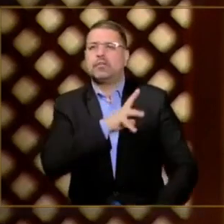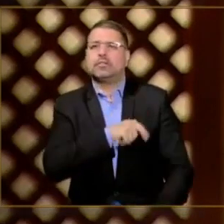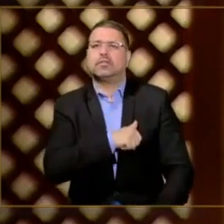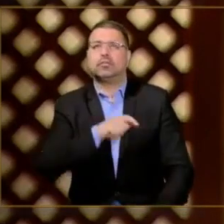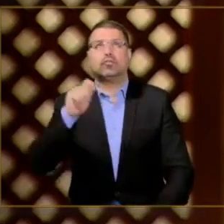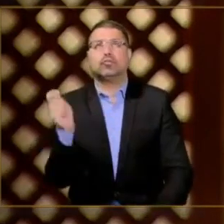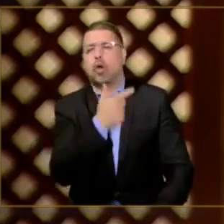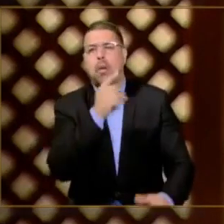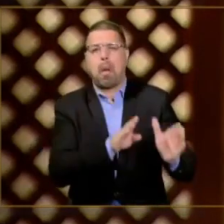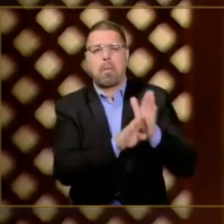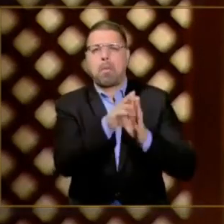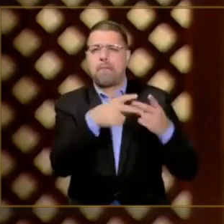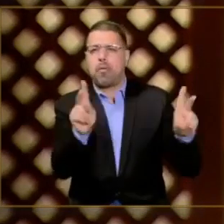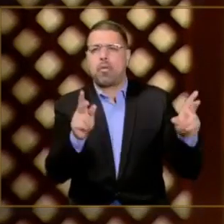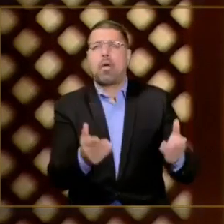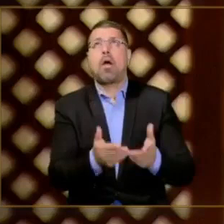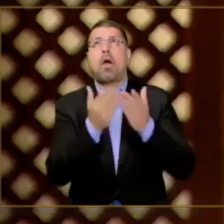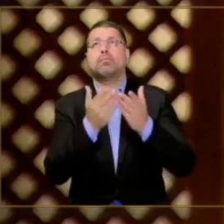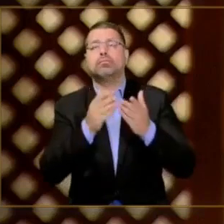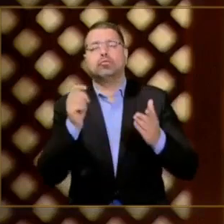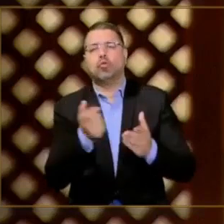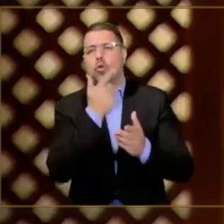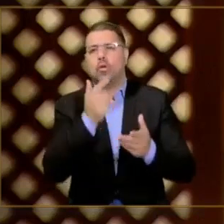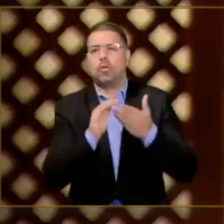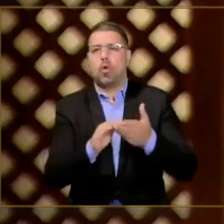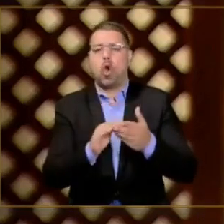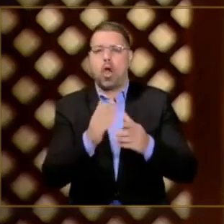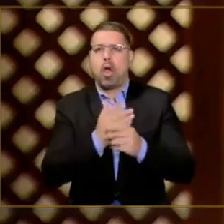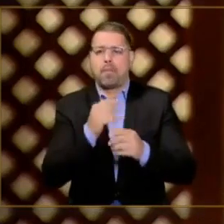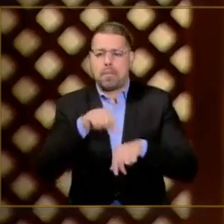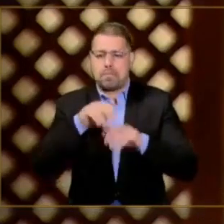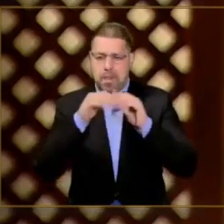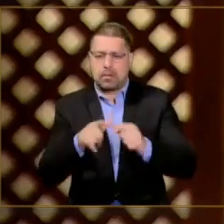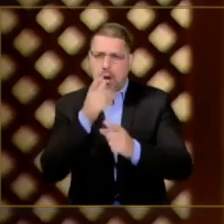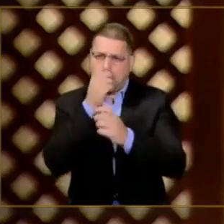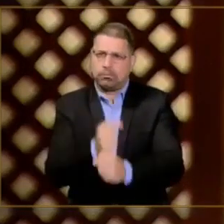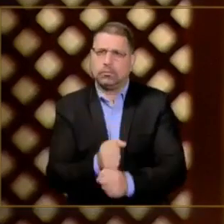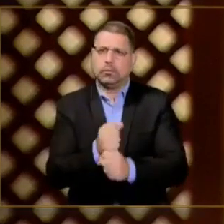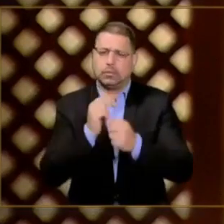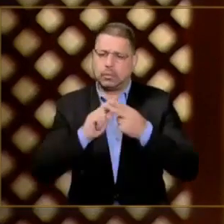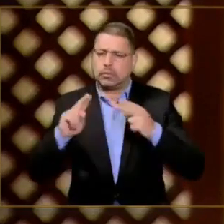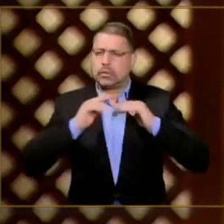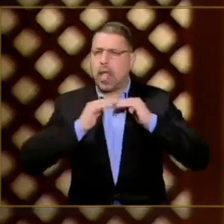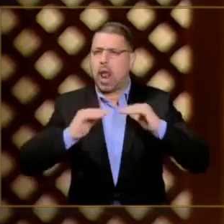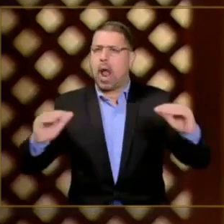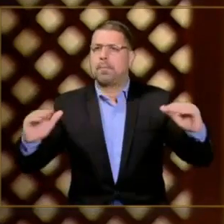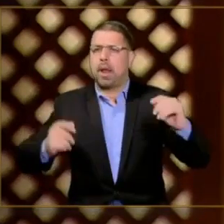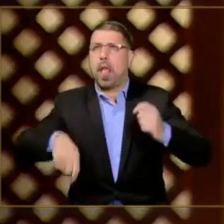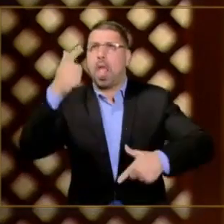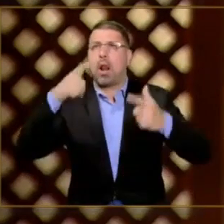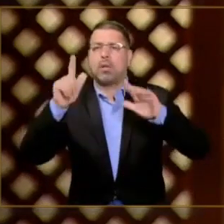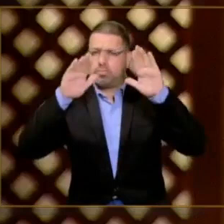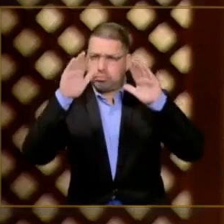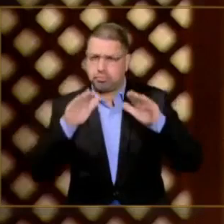عجل لهم بالفرج والنصر يا رب العالمين واجعل اللهم بلادنا امنا امانا سلما سلاما سخاء